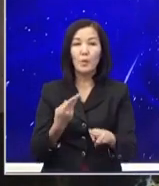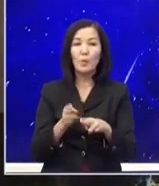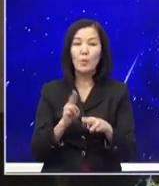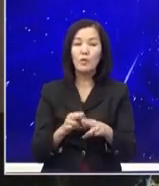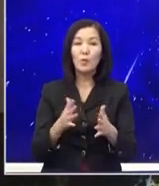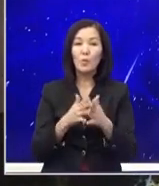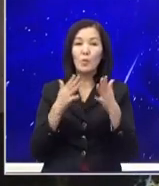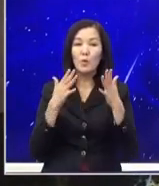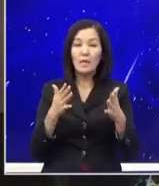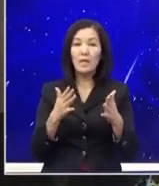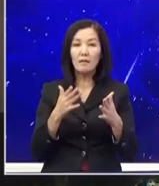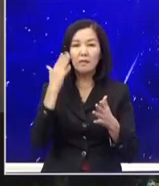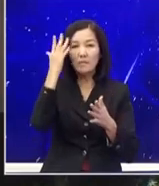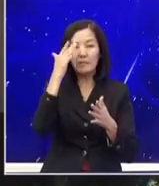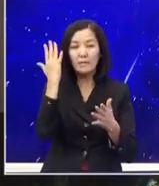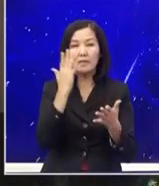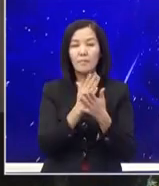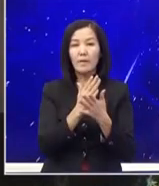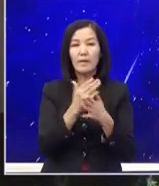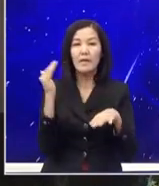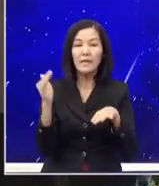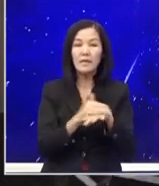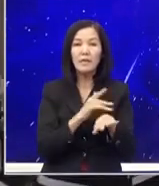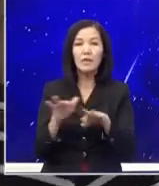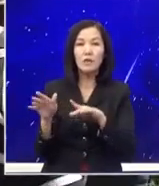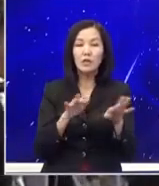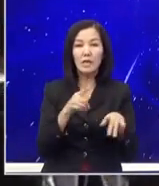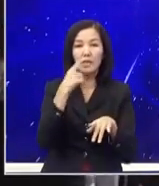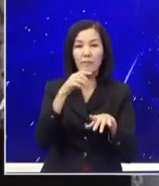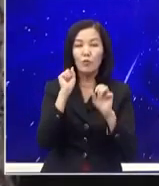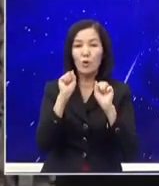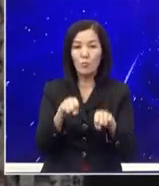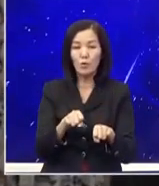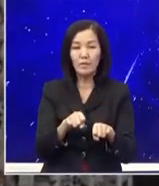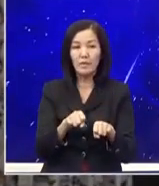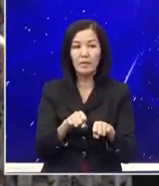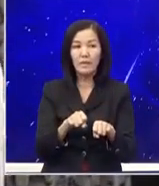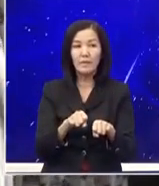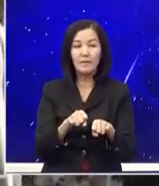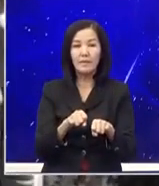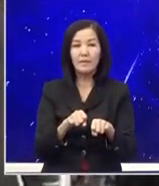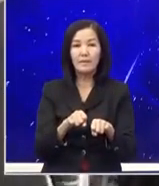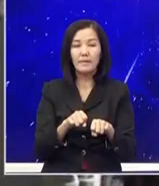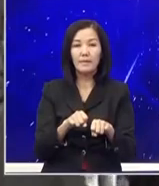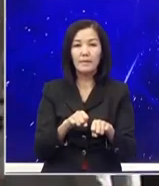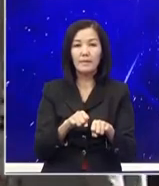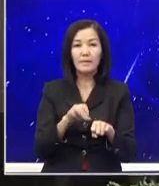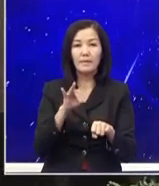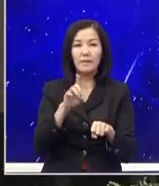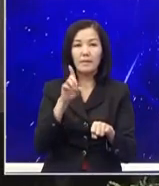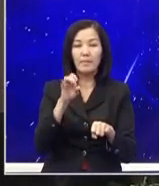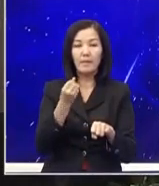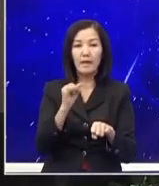Мәні бар, игі іс-шара деп атауға болады. Біз сонымен осы Ибраимханов ағамыздың